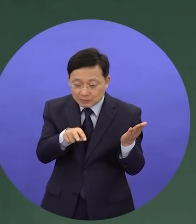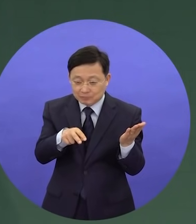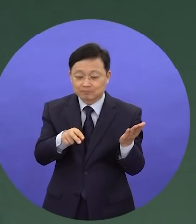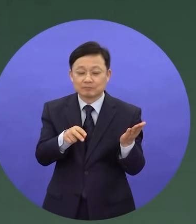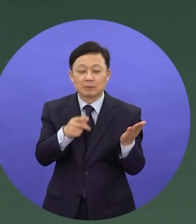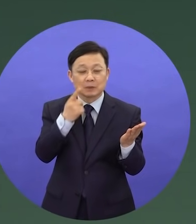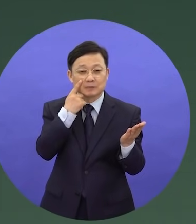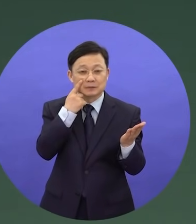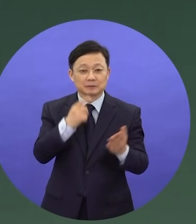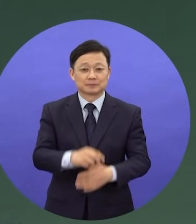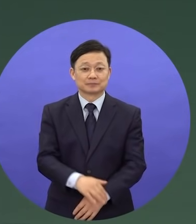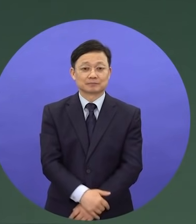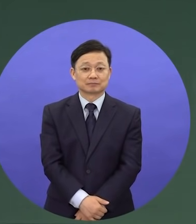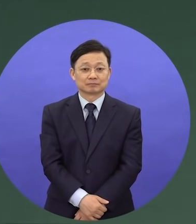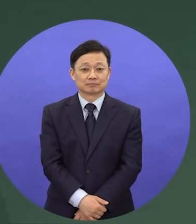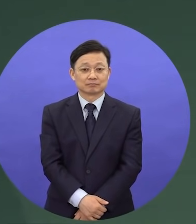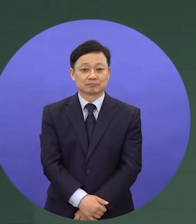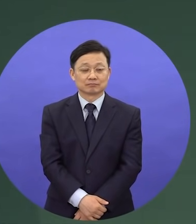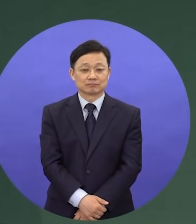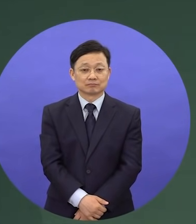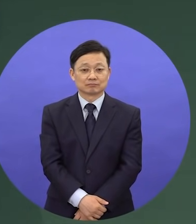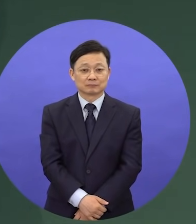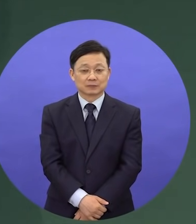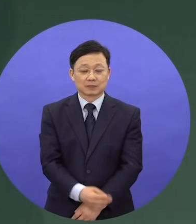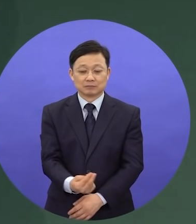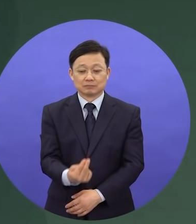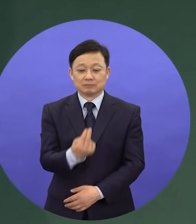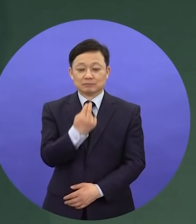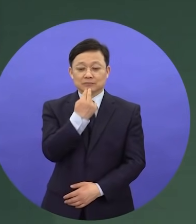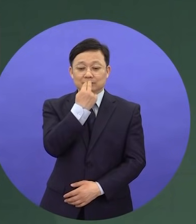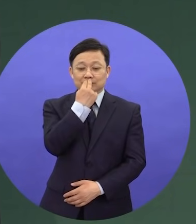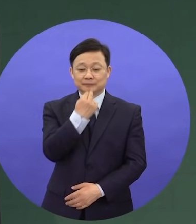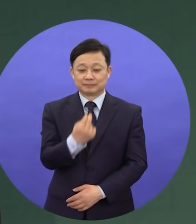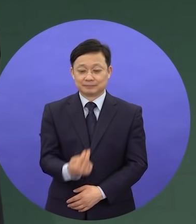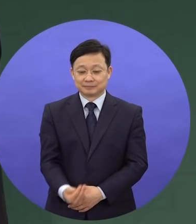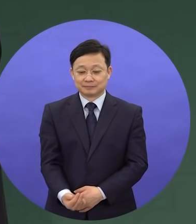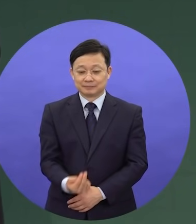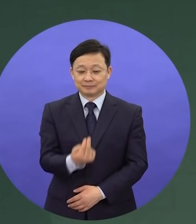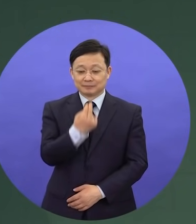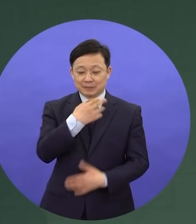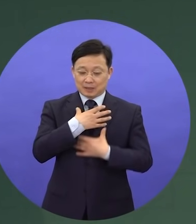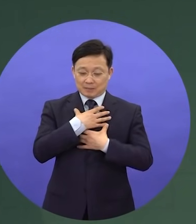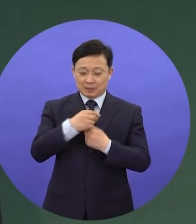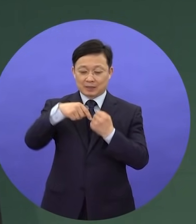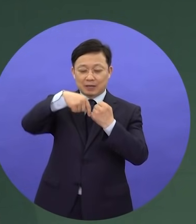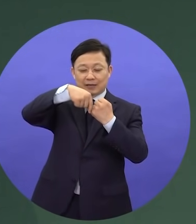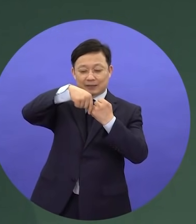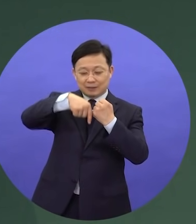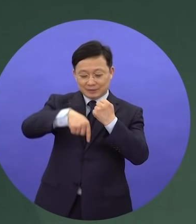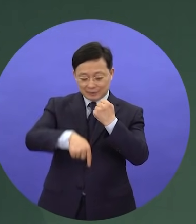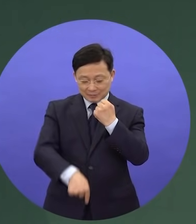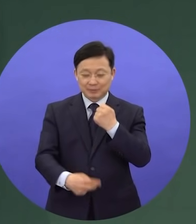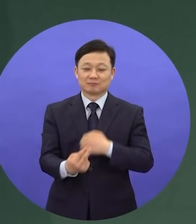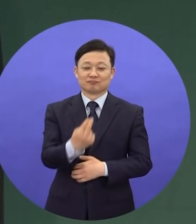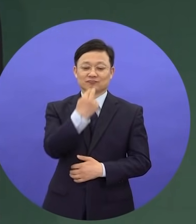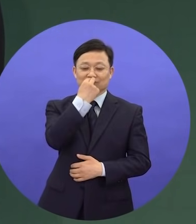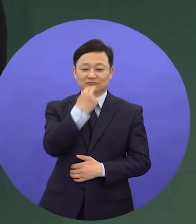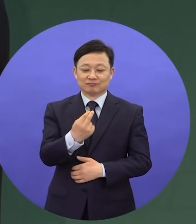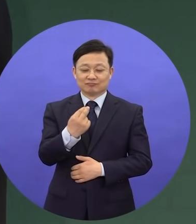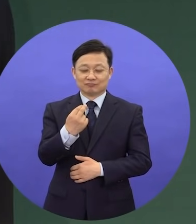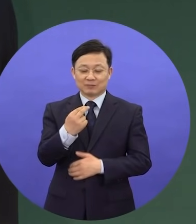그래서 깊은 기도로 말은 그냥 읽으면서 호흡을 천천히 깊이 하세요. And so when I say deep prayer, I'm just saying read those Bible verses back